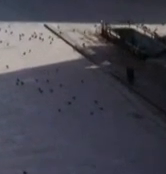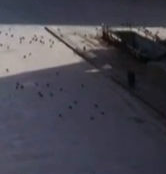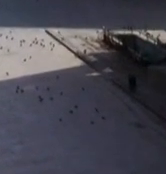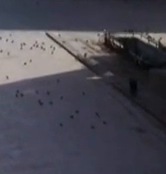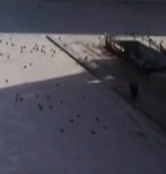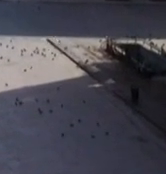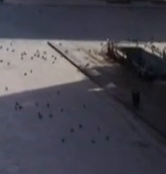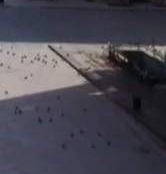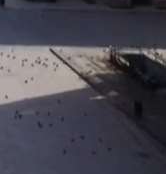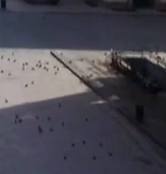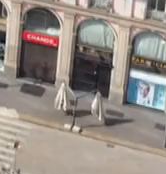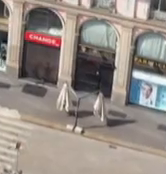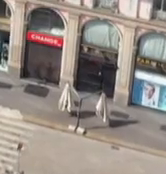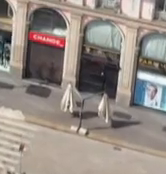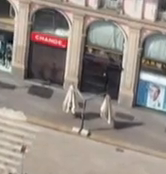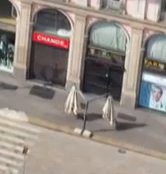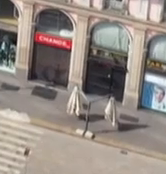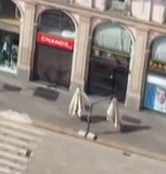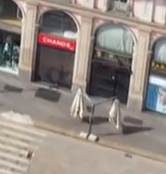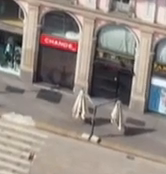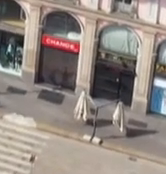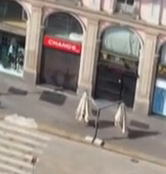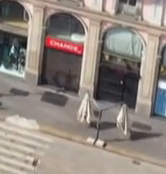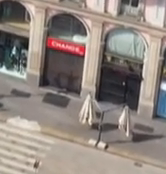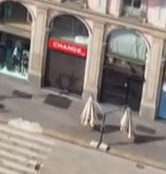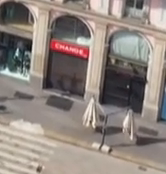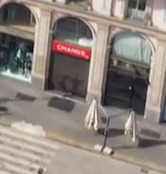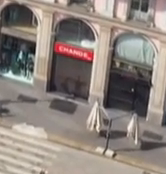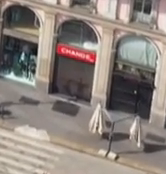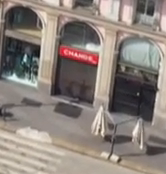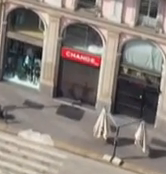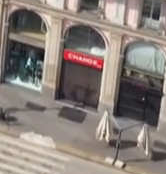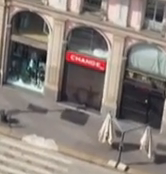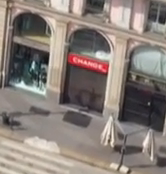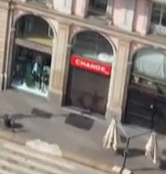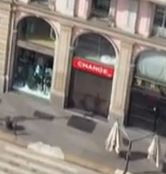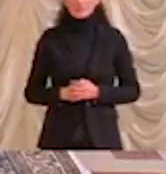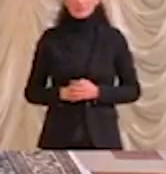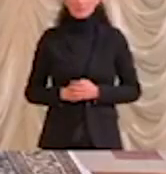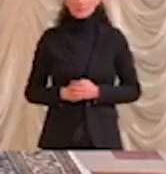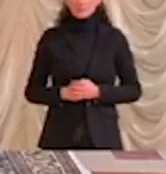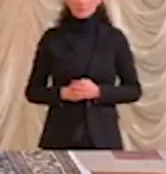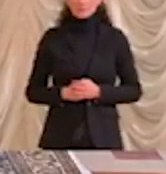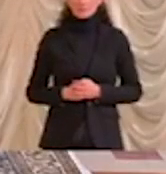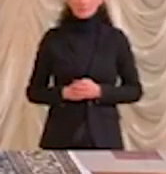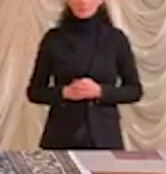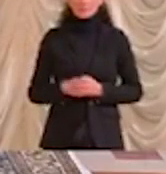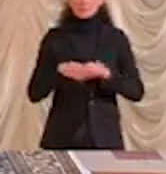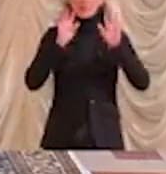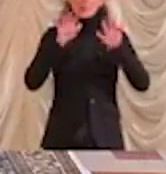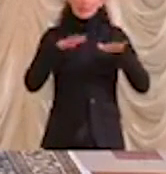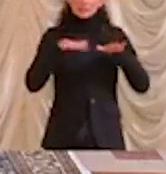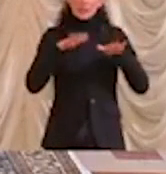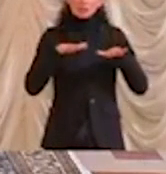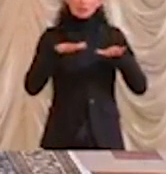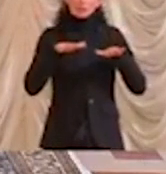9 États de l'Union européenne demandent une mutualisation des dettes pour faire face aux défis de la reconstruction économique après l'épidémie. Le Premier